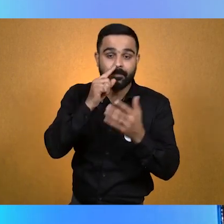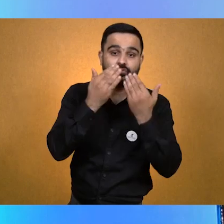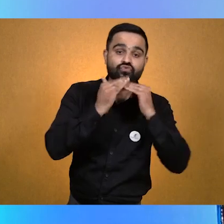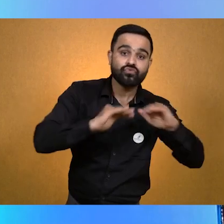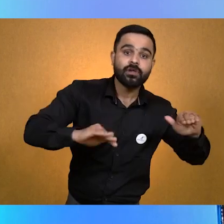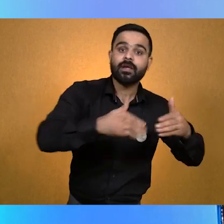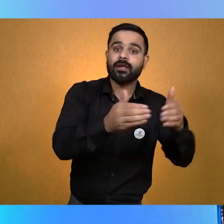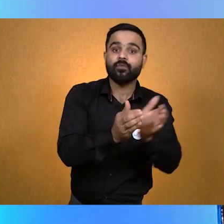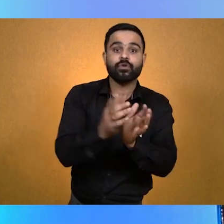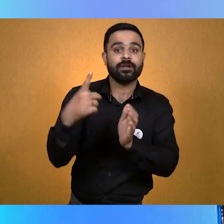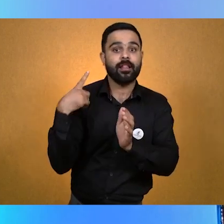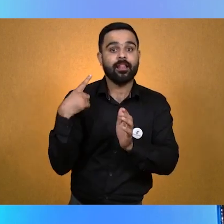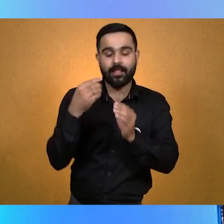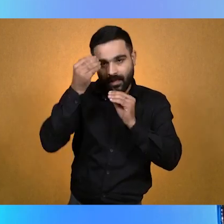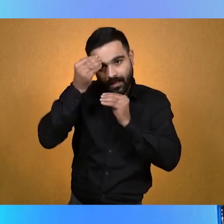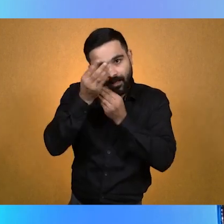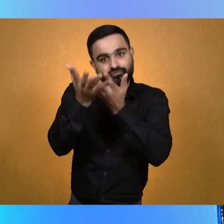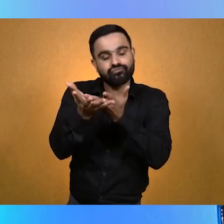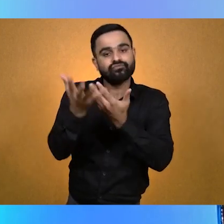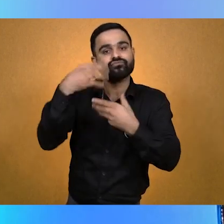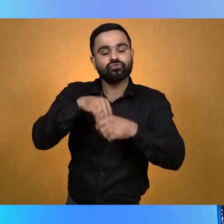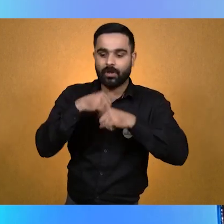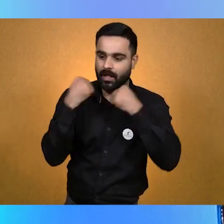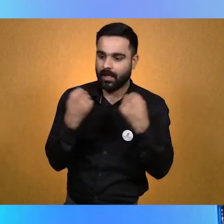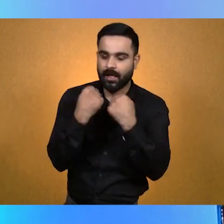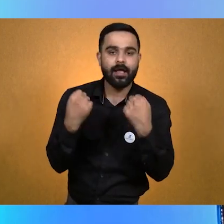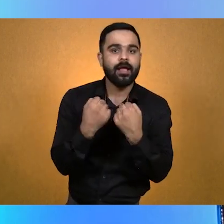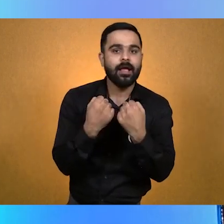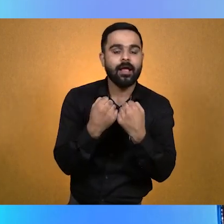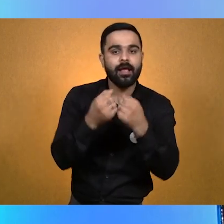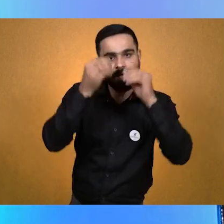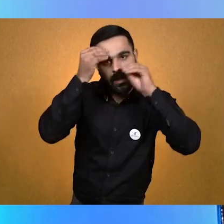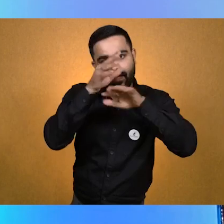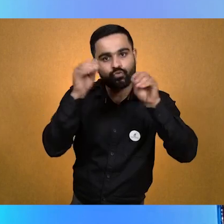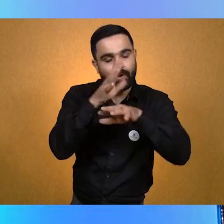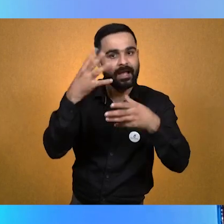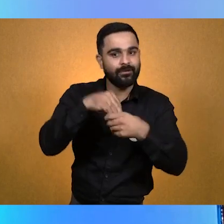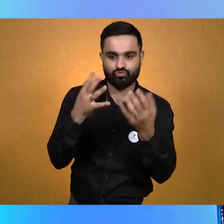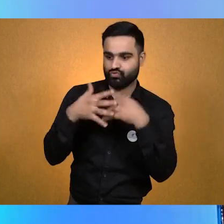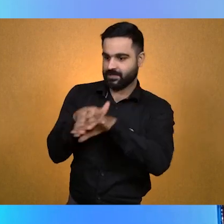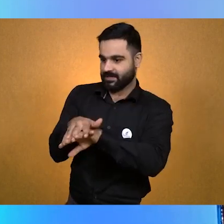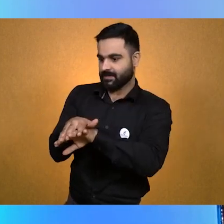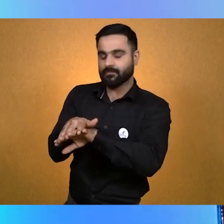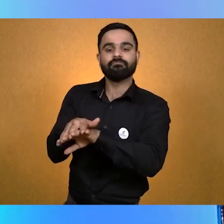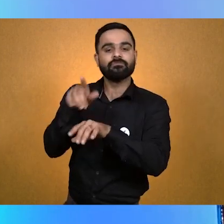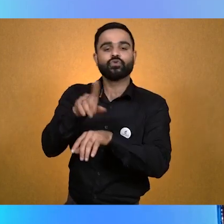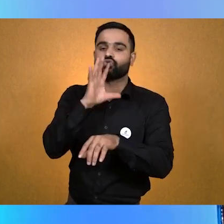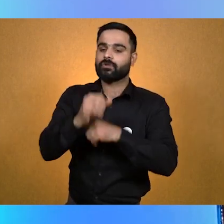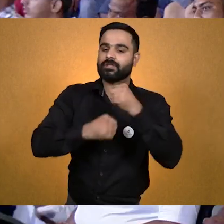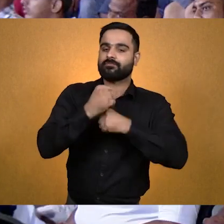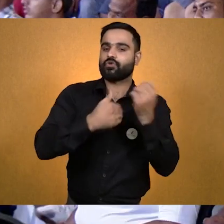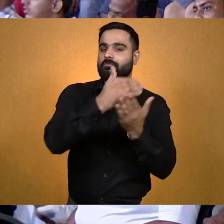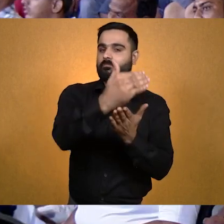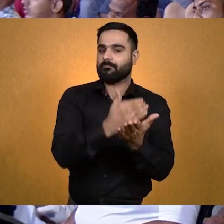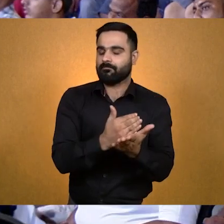एंड कम्युनिटी लीडर्स in awareness initiatives and activities, fosters inclusivity and support for such sports